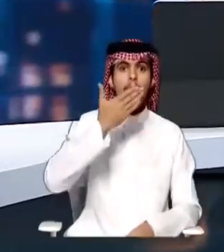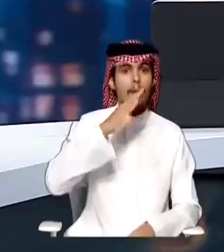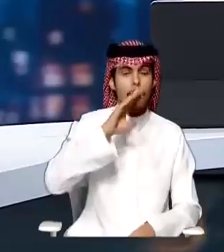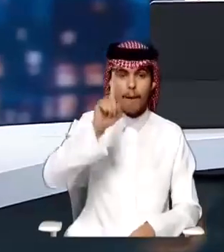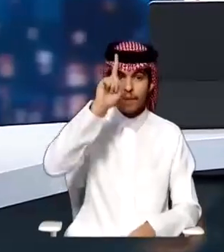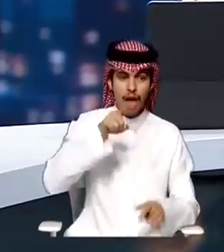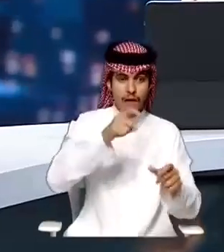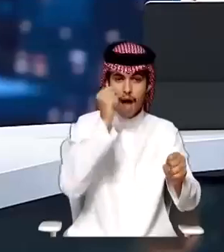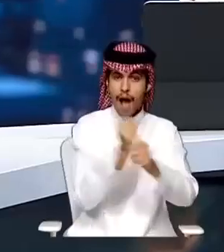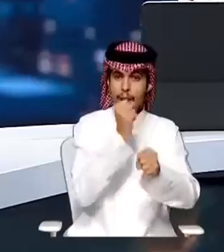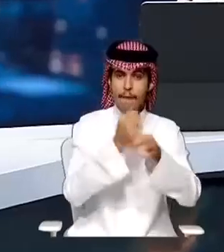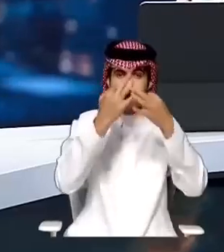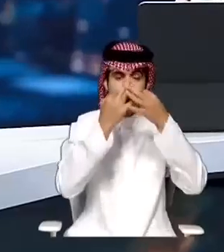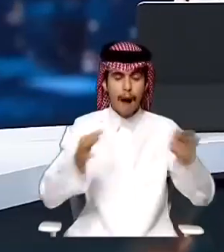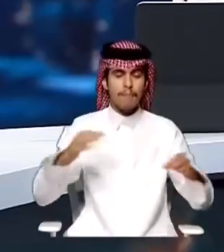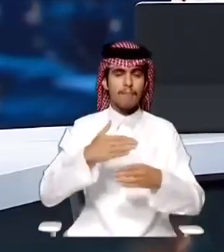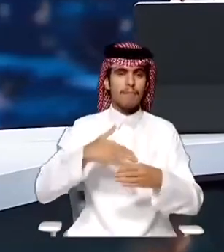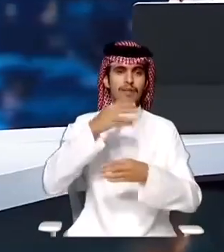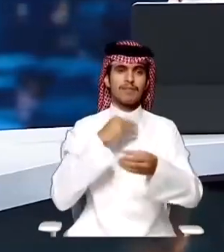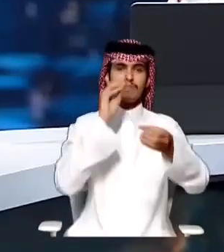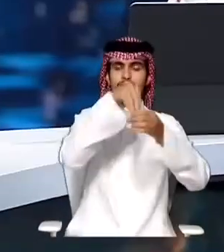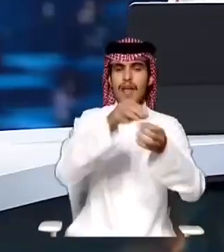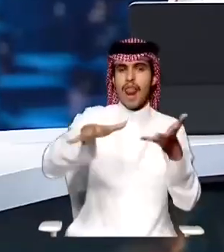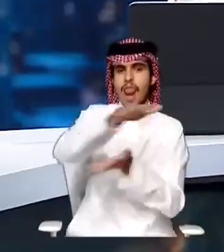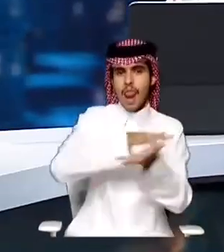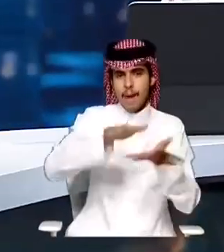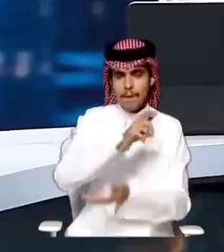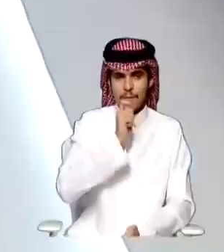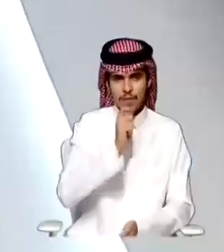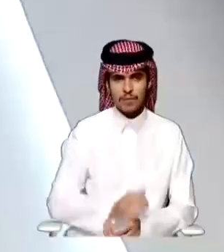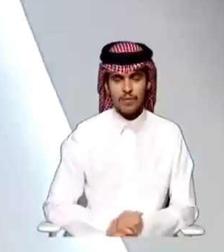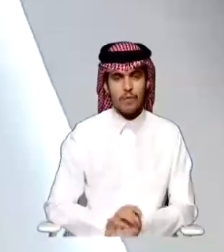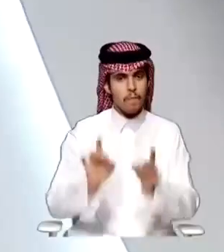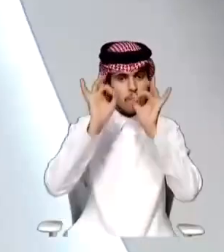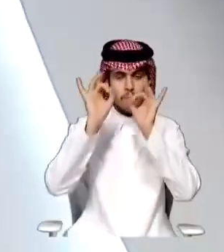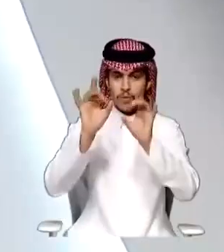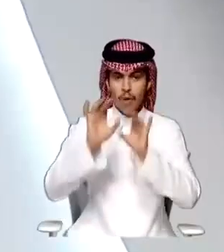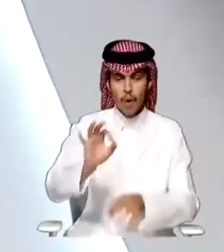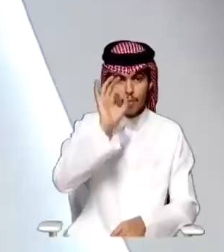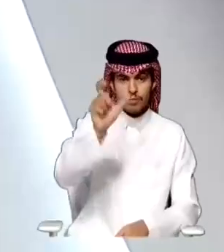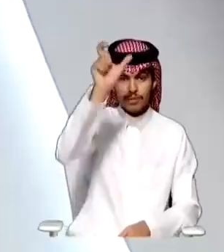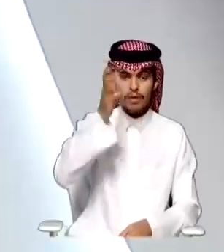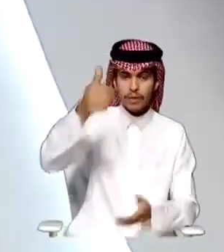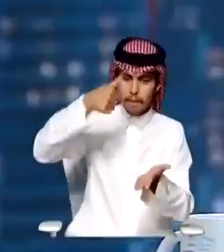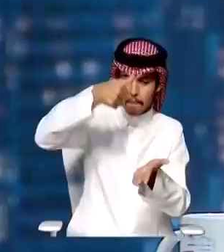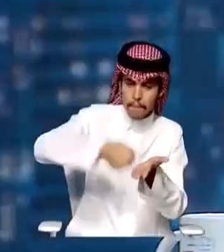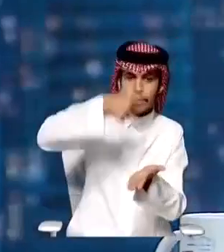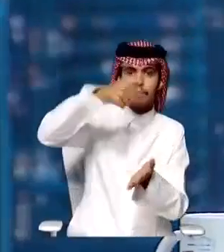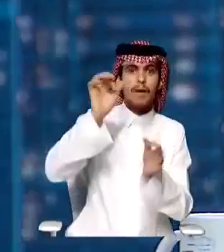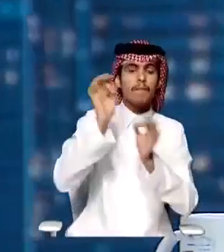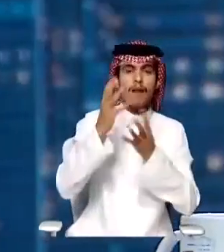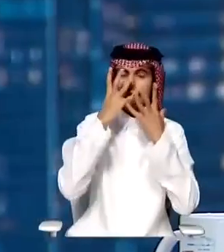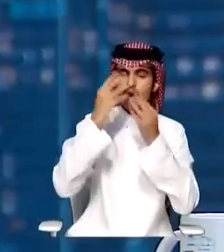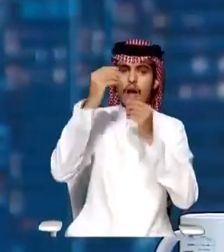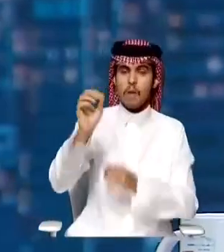الكبير تواجد في قناه الاخباريه كمذيع ما شاء الله وترى على فكره ترك بصمه رائعه جدا ويكفيه